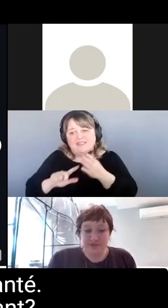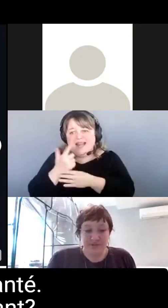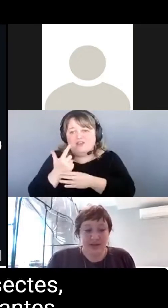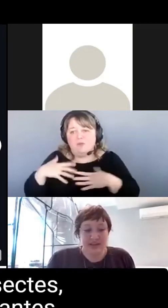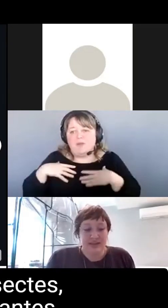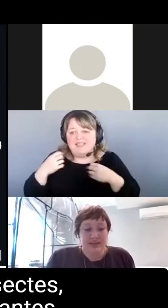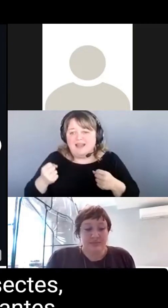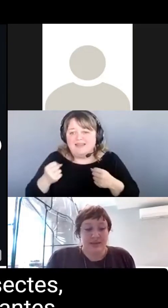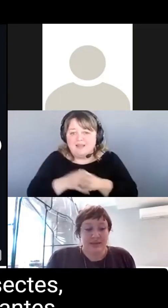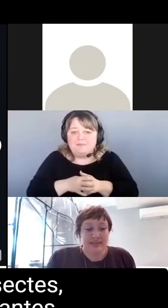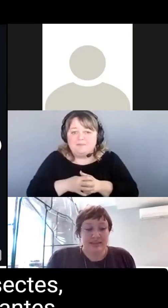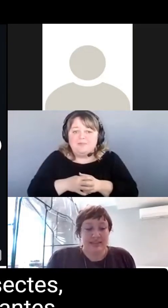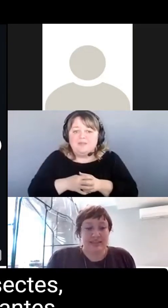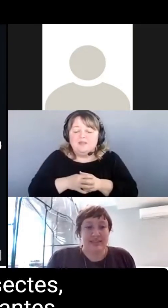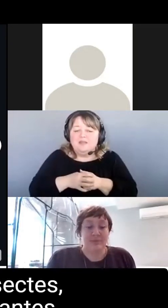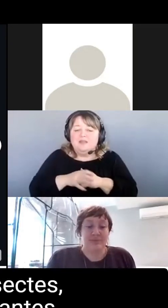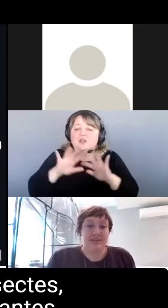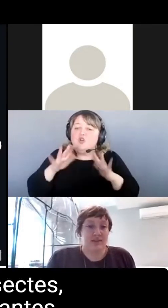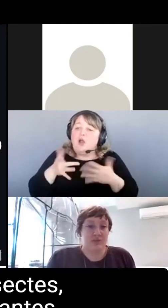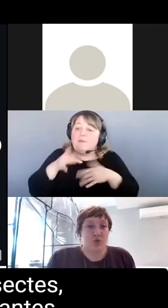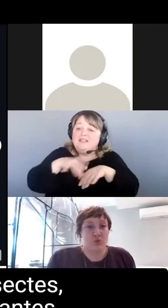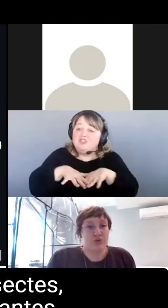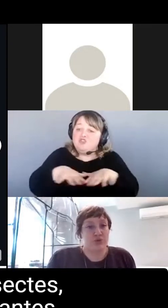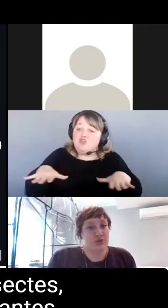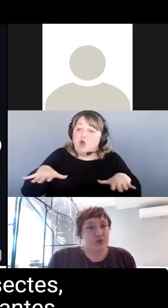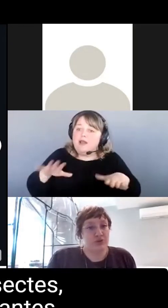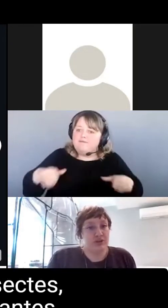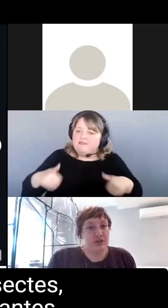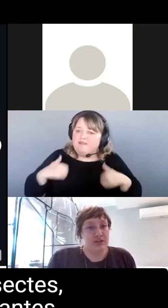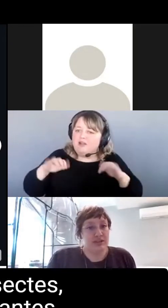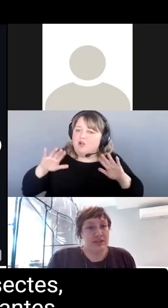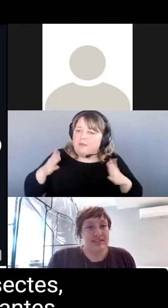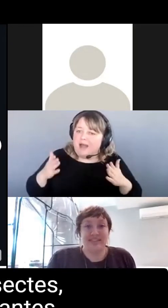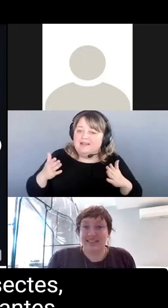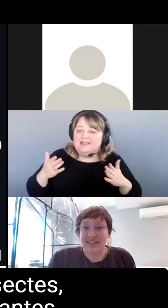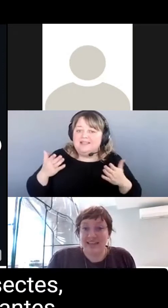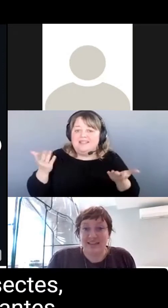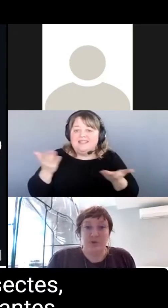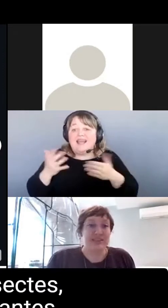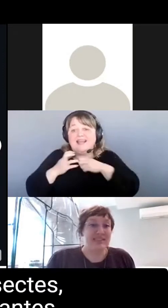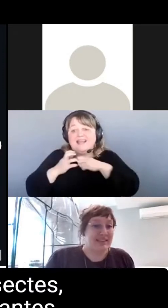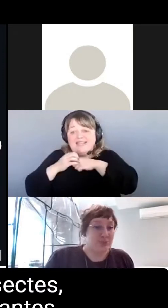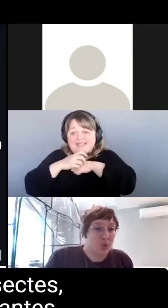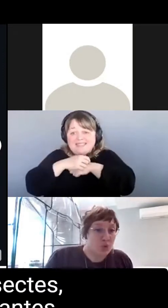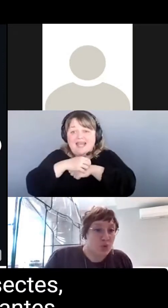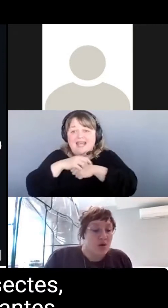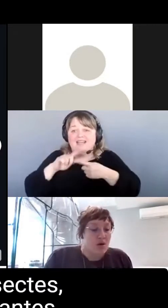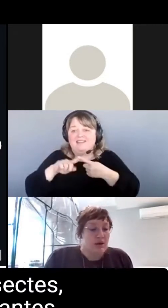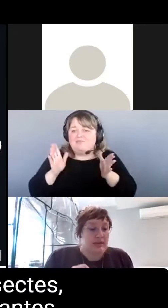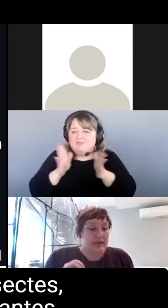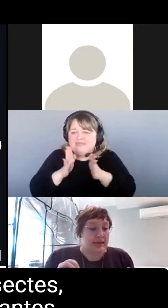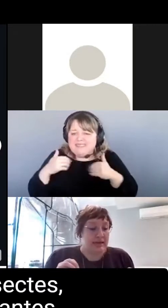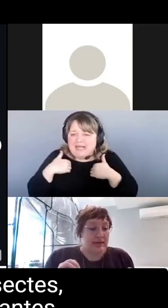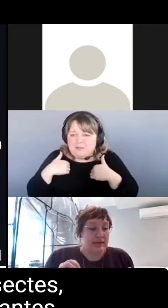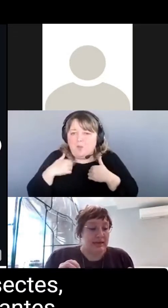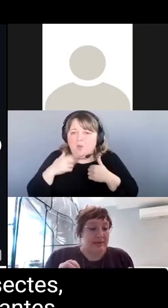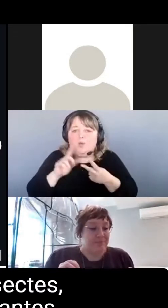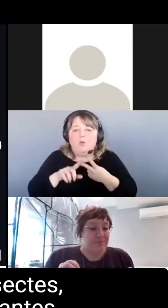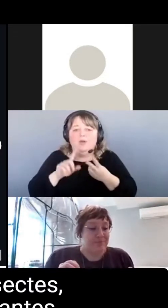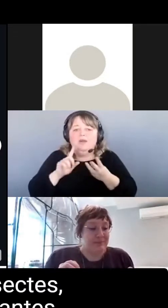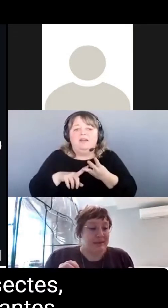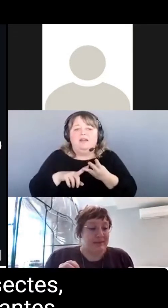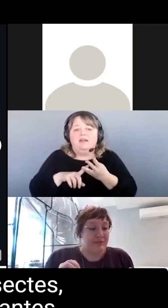sol vivant? Bien, c'est ses habitants. Donc, les insectes, les petits animaux,